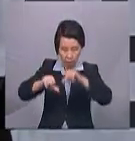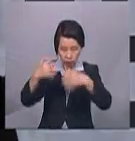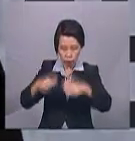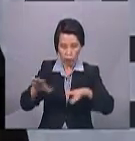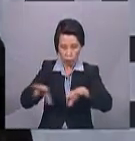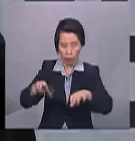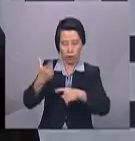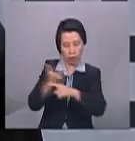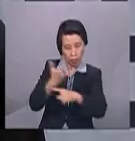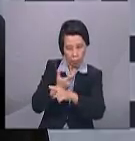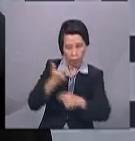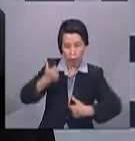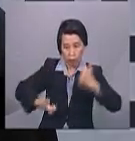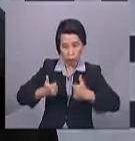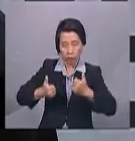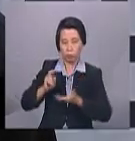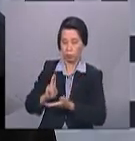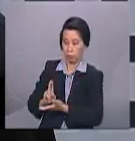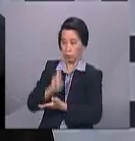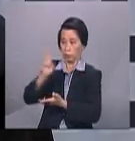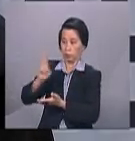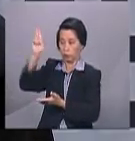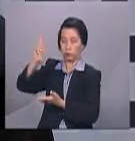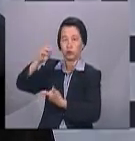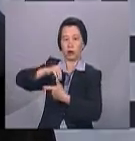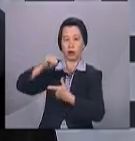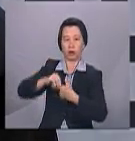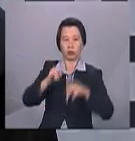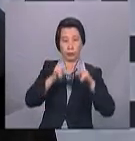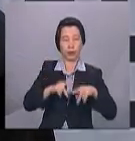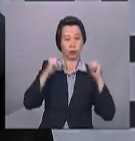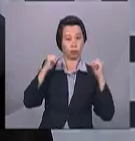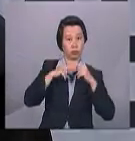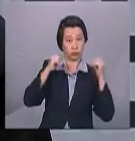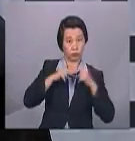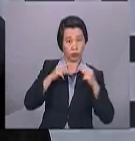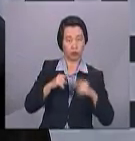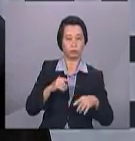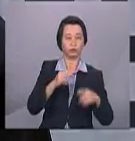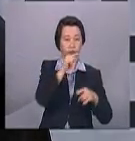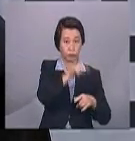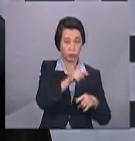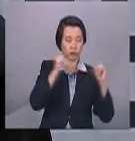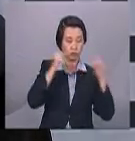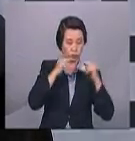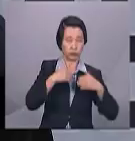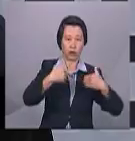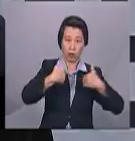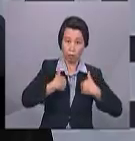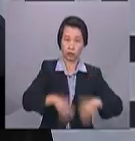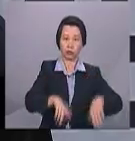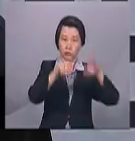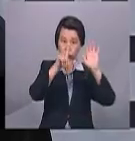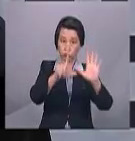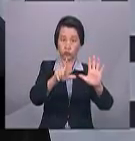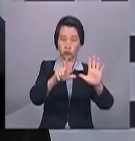mereka sama ada di universiti ataupun di pihak swasta. Di pihak swasta ada 7 makmal di